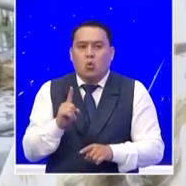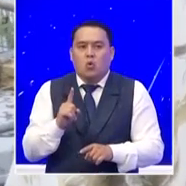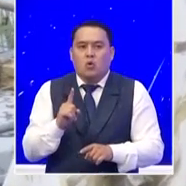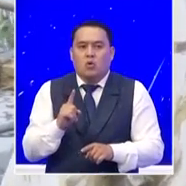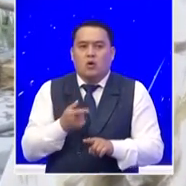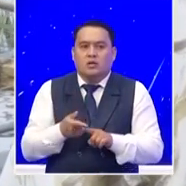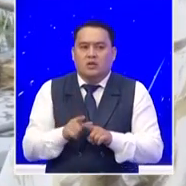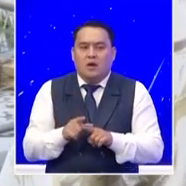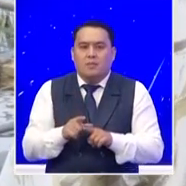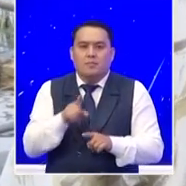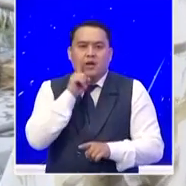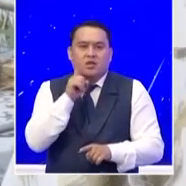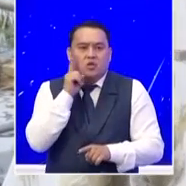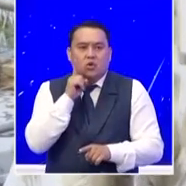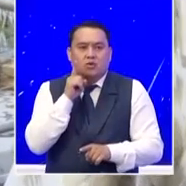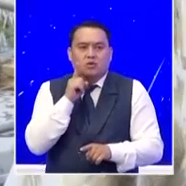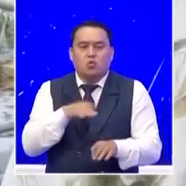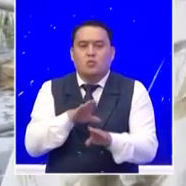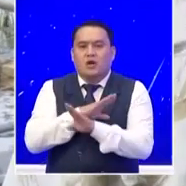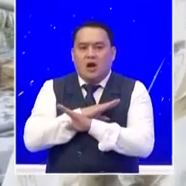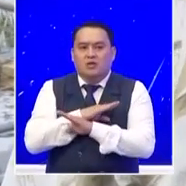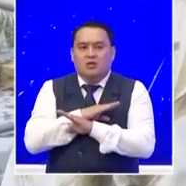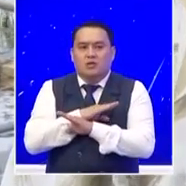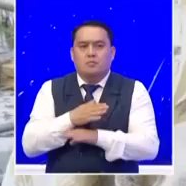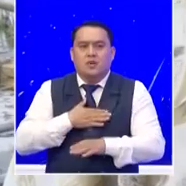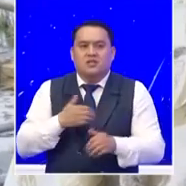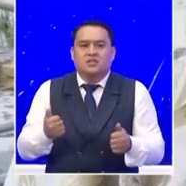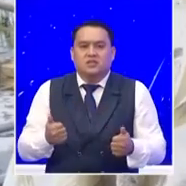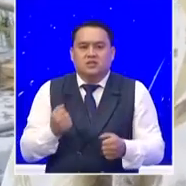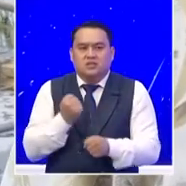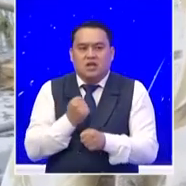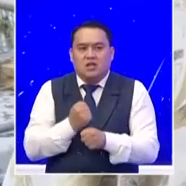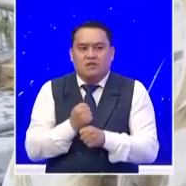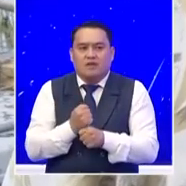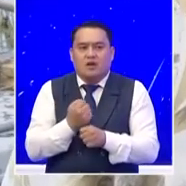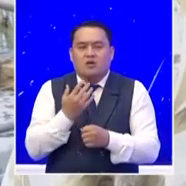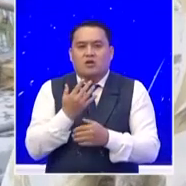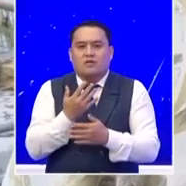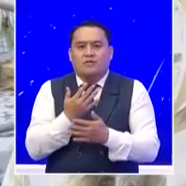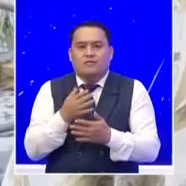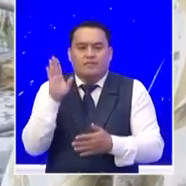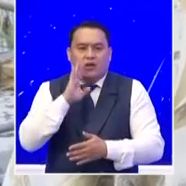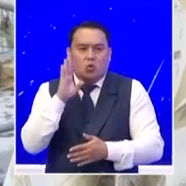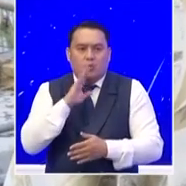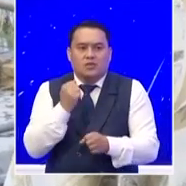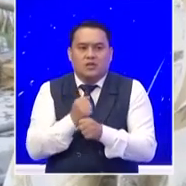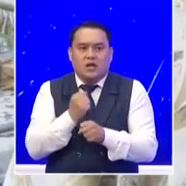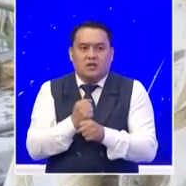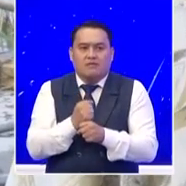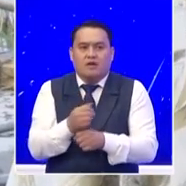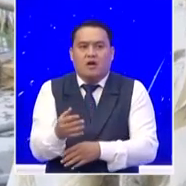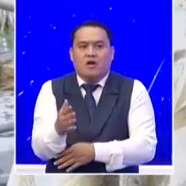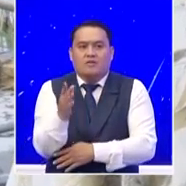эта молоть, она ежегодно как бы гибнет. А мы делаем отлов от отшнурованных этих водоемов, делаем тотальный